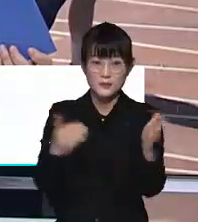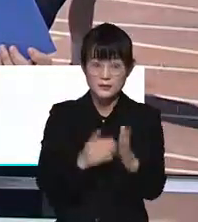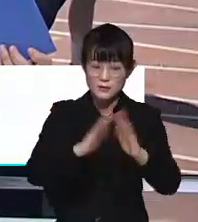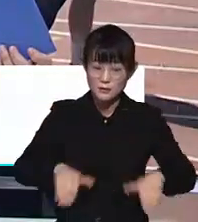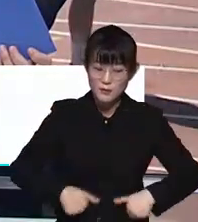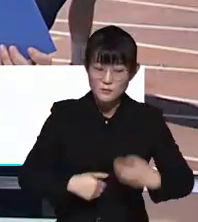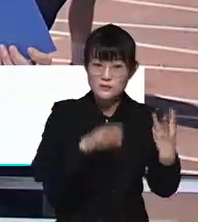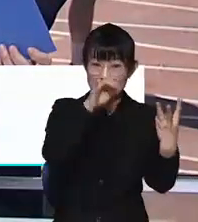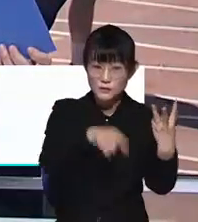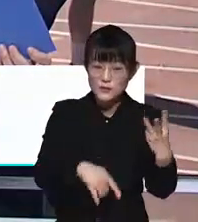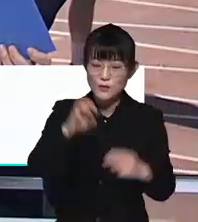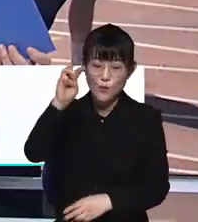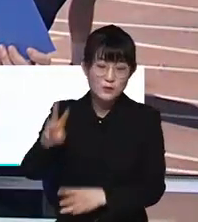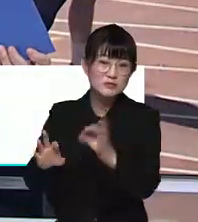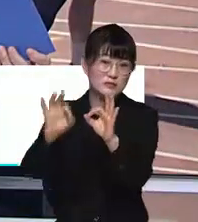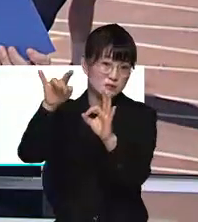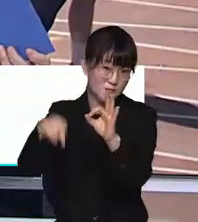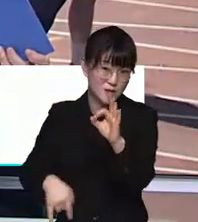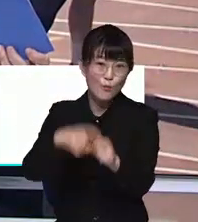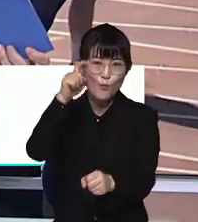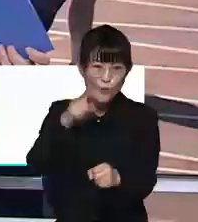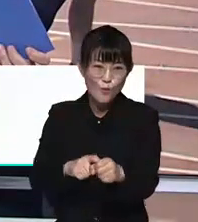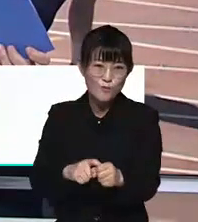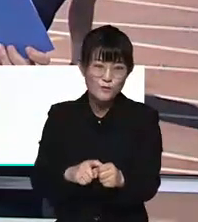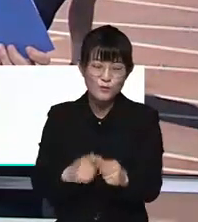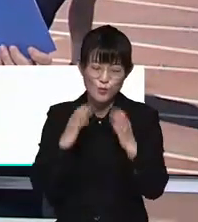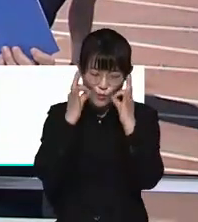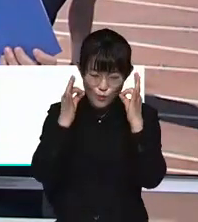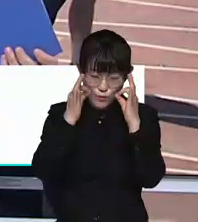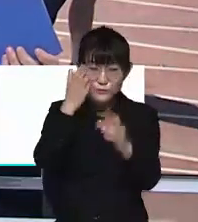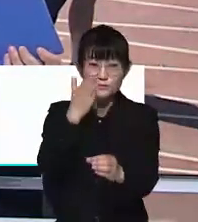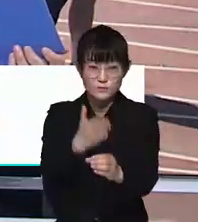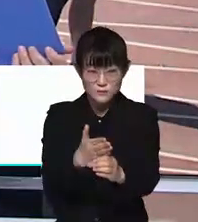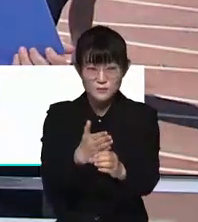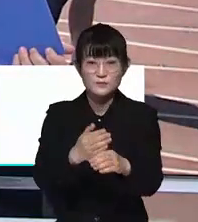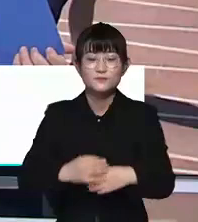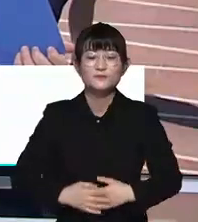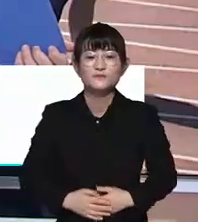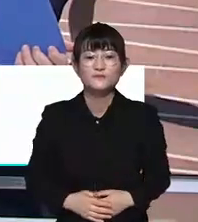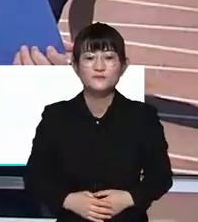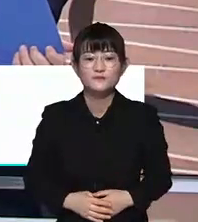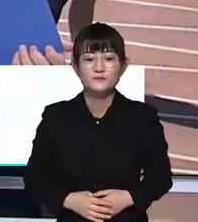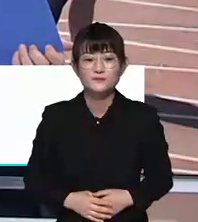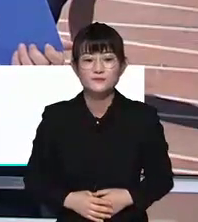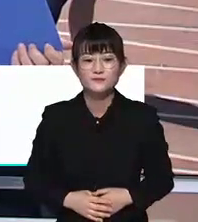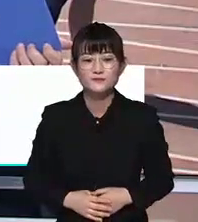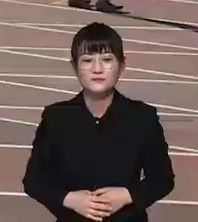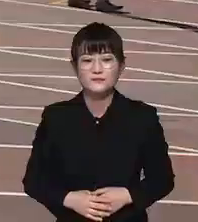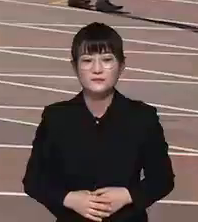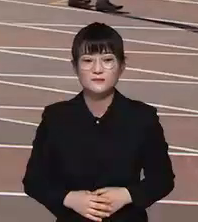3위, 광주는 10위권 진입을 목표로 막바지 비지땀을 흘리고 있습니다. 이동근 기자의 보도입니다.